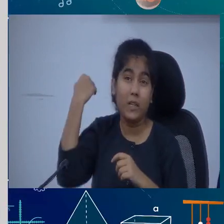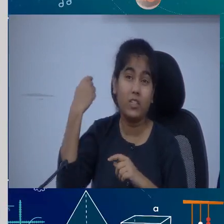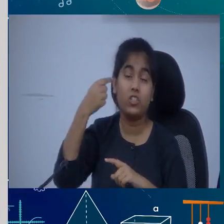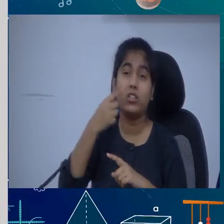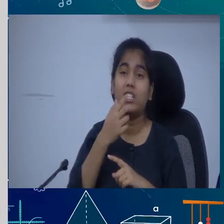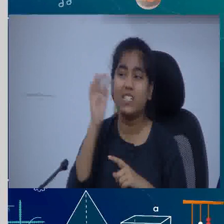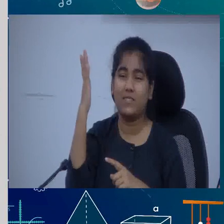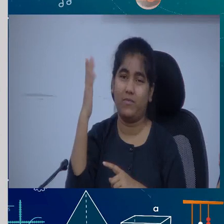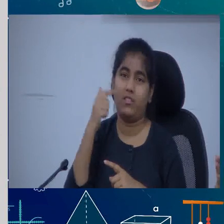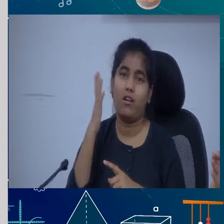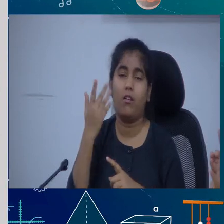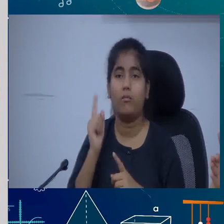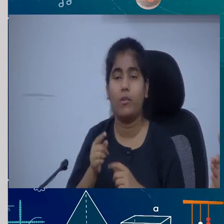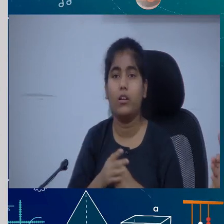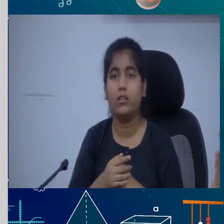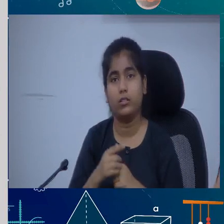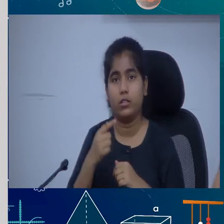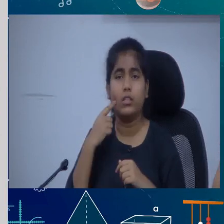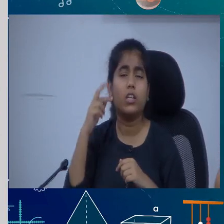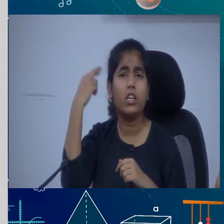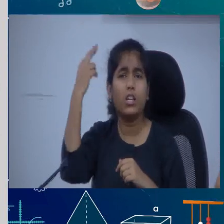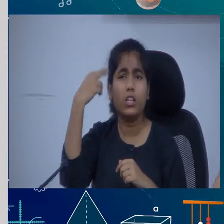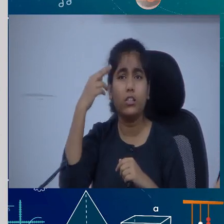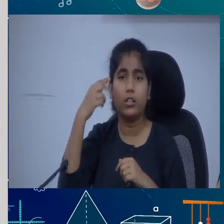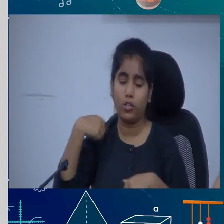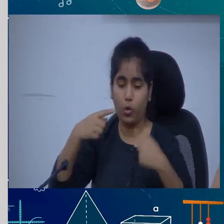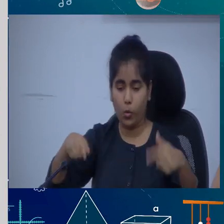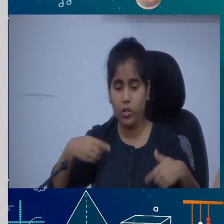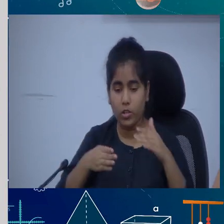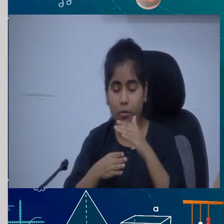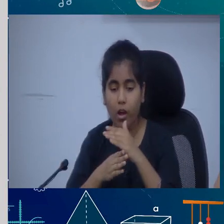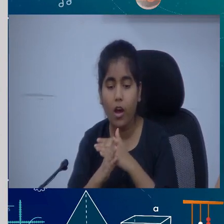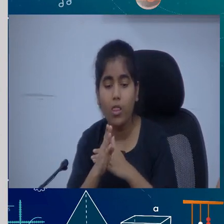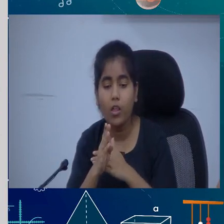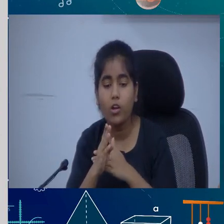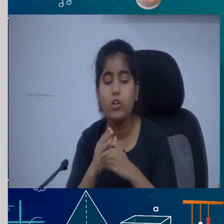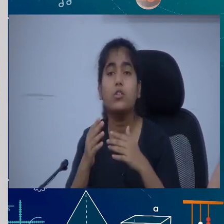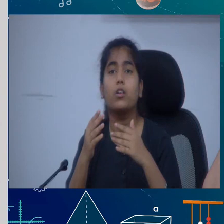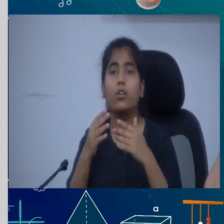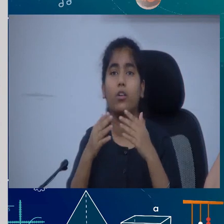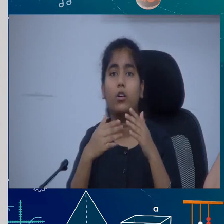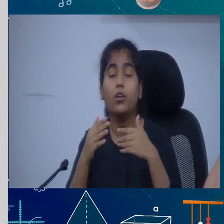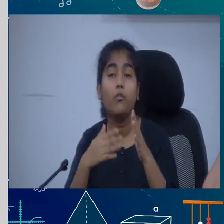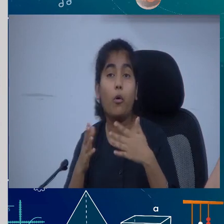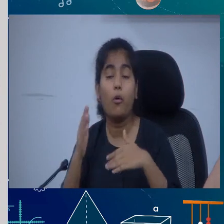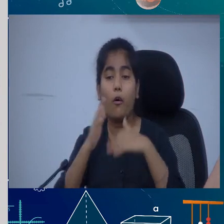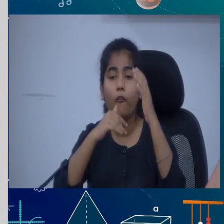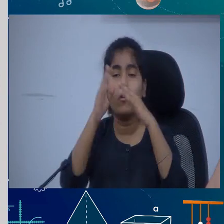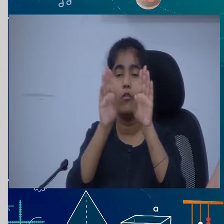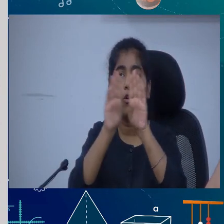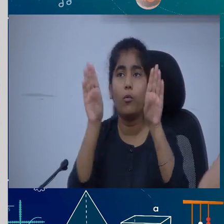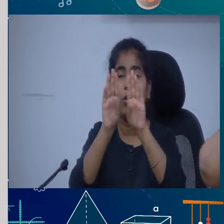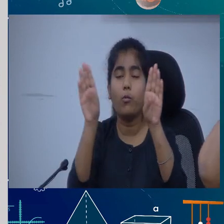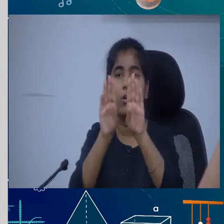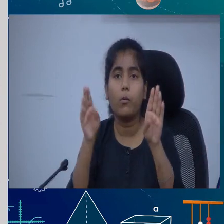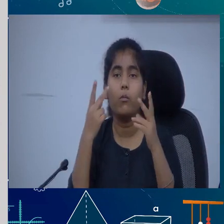कि आप पकड़ के अच्छे से उसको रह पाएं. पीछे एक मिरर होना चाहिए. वो मिरर इसलिए क्योंकि अगर कोई अपनी व्हीलचेयर में अंदर गया है तो वो